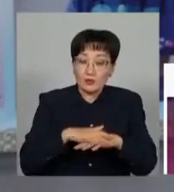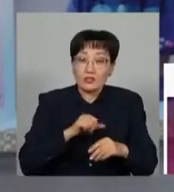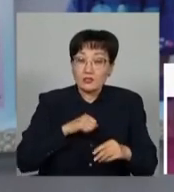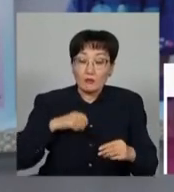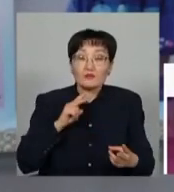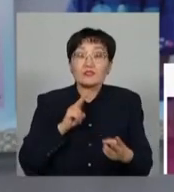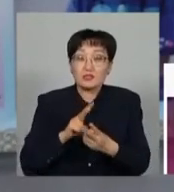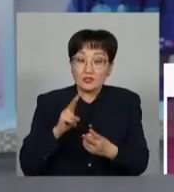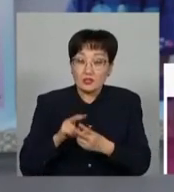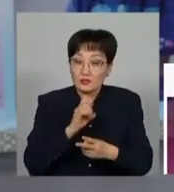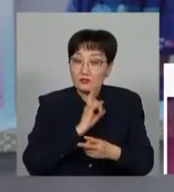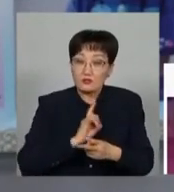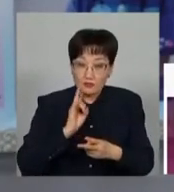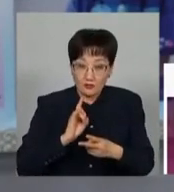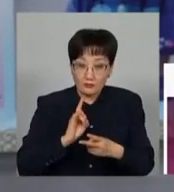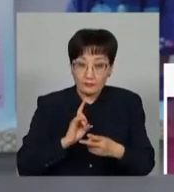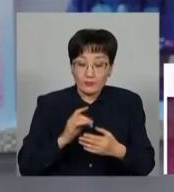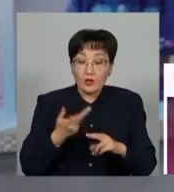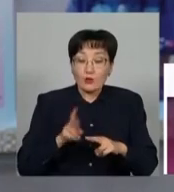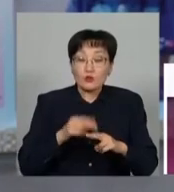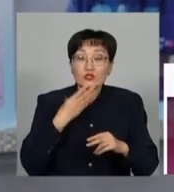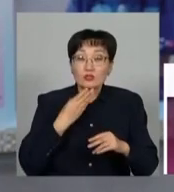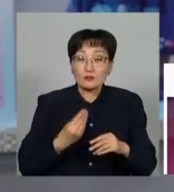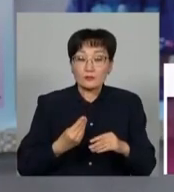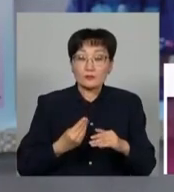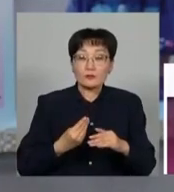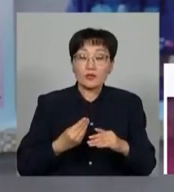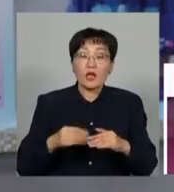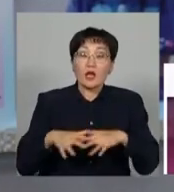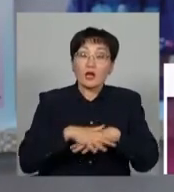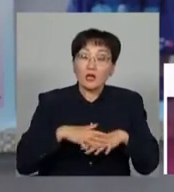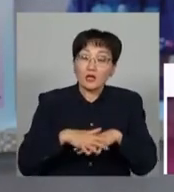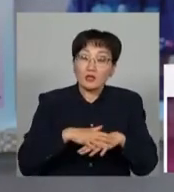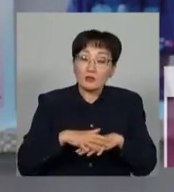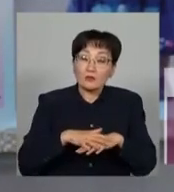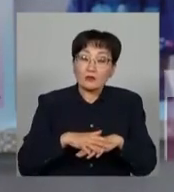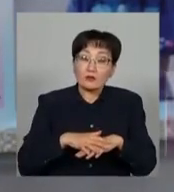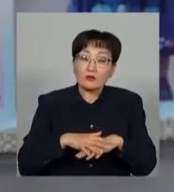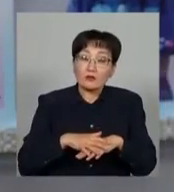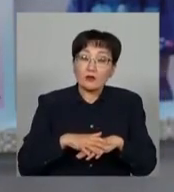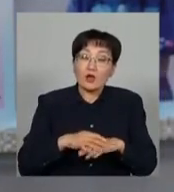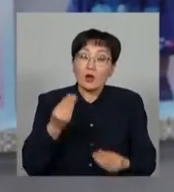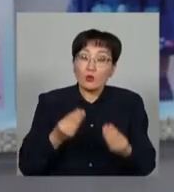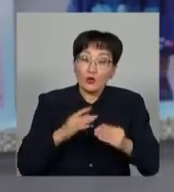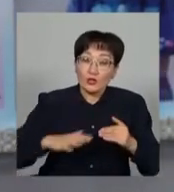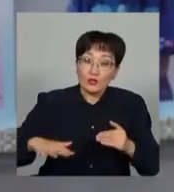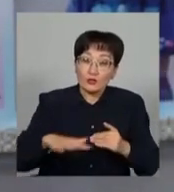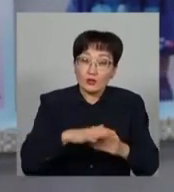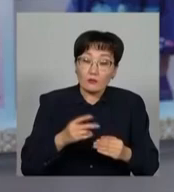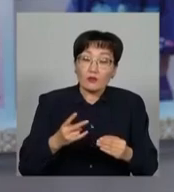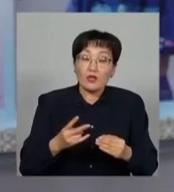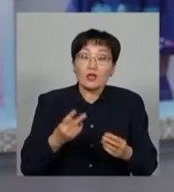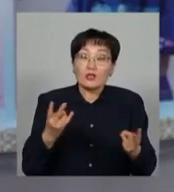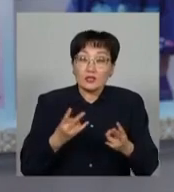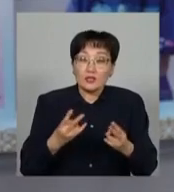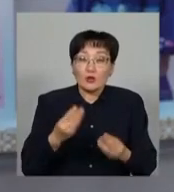кездескен. Халықпен өзі кездесіп, жаңағы өзінің сол халықтың баласына керек дүниені, жаңағы ойын алаң қайда отырмын ғой, осыны жасап беремін. Мына